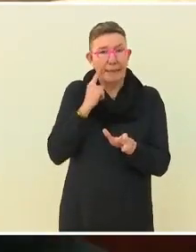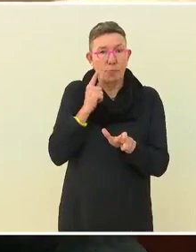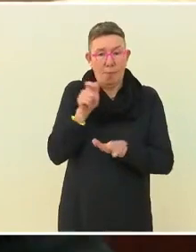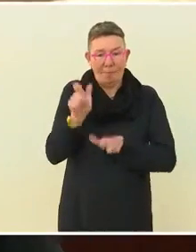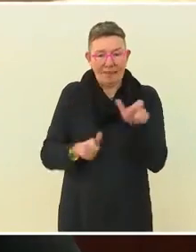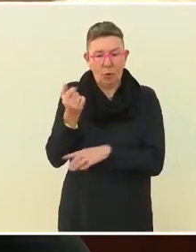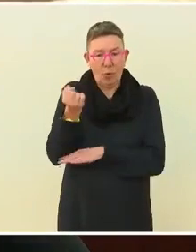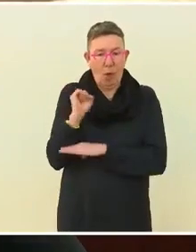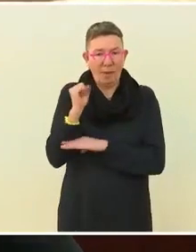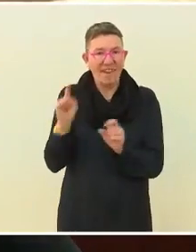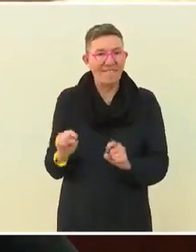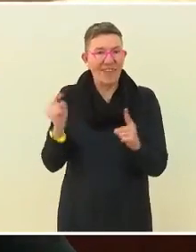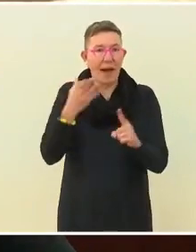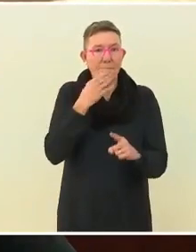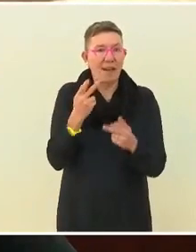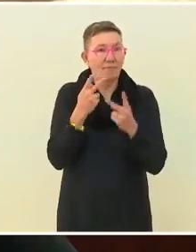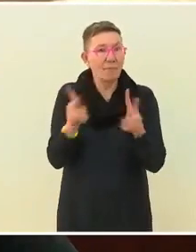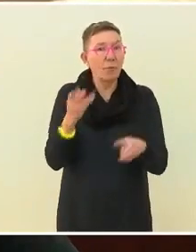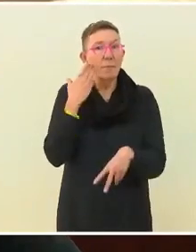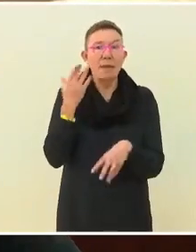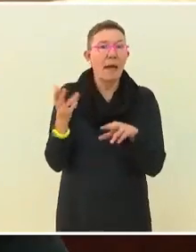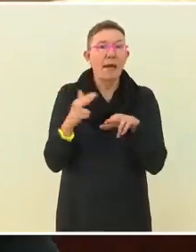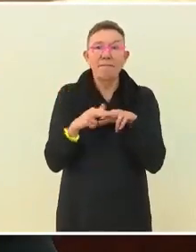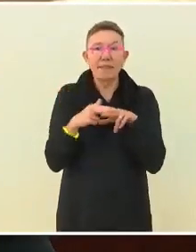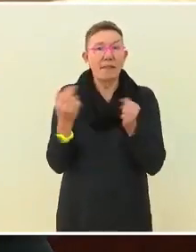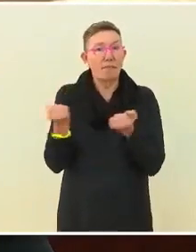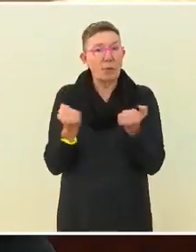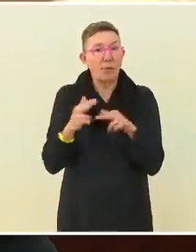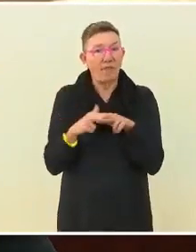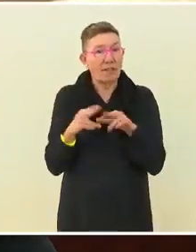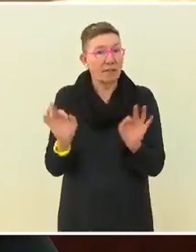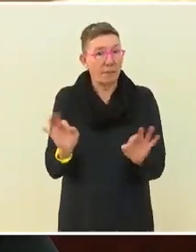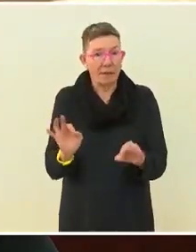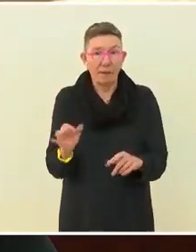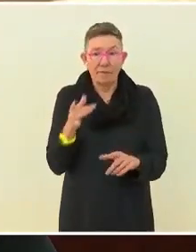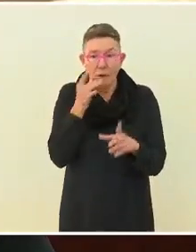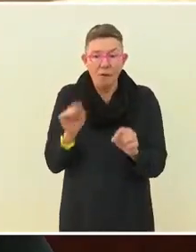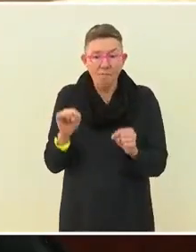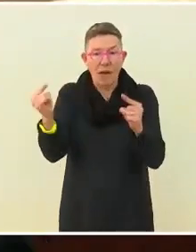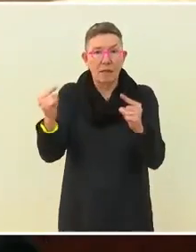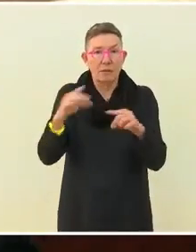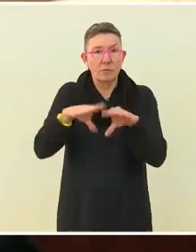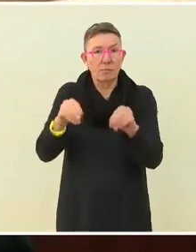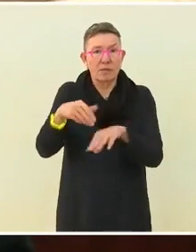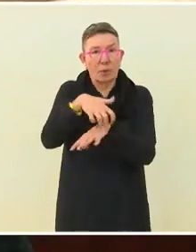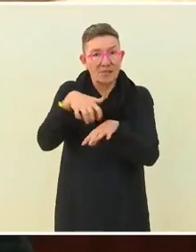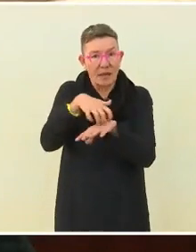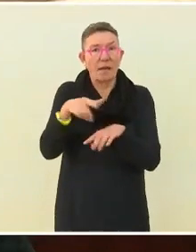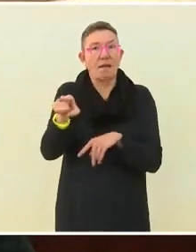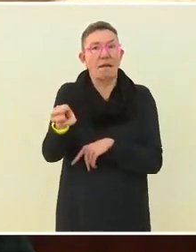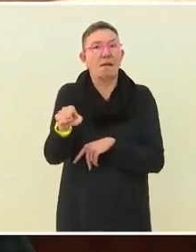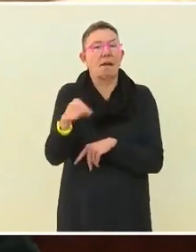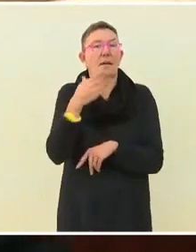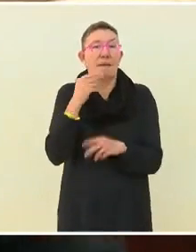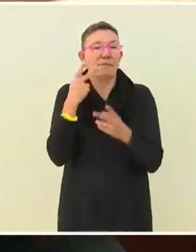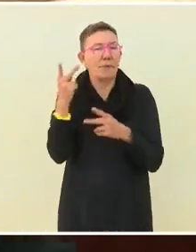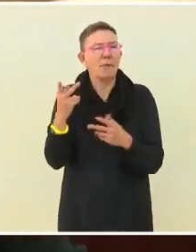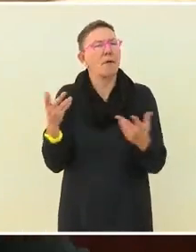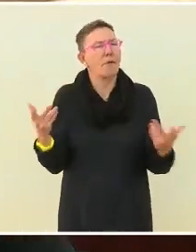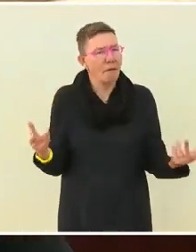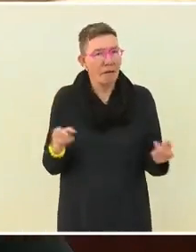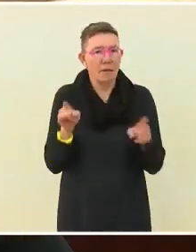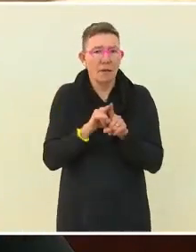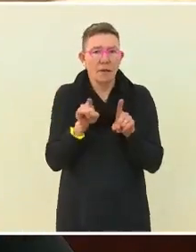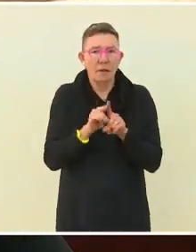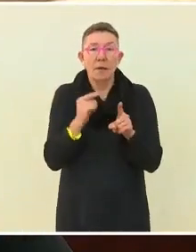Lambézélec, qui ne disposent pas d'un véhicule personnel et qui doivent se rendre au commissariat. D'autant que quand on se déplace